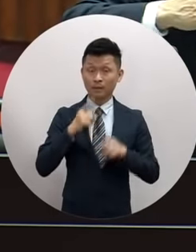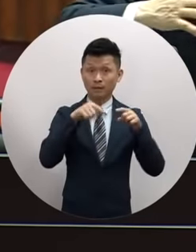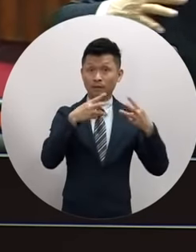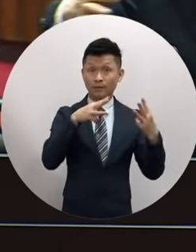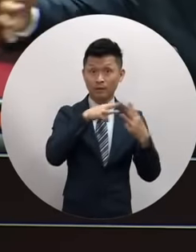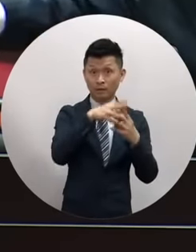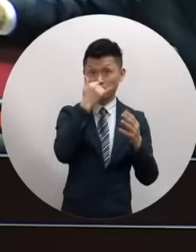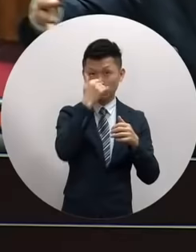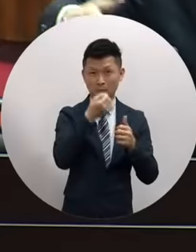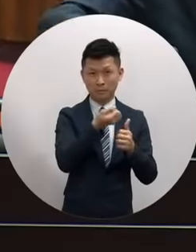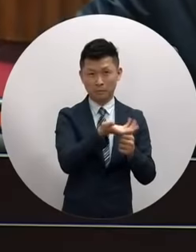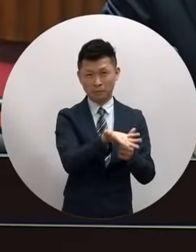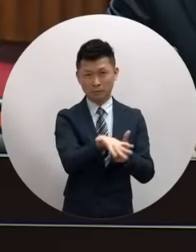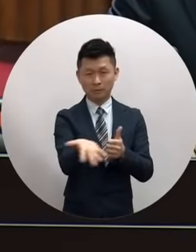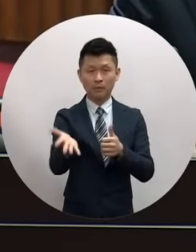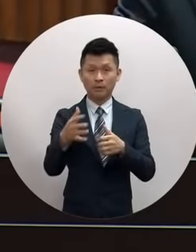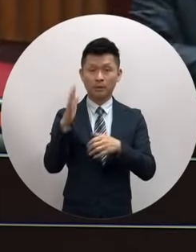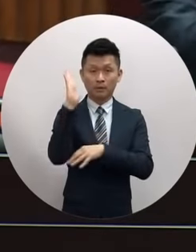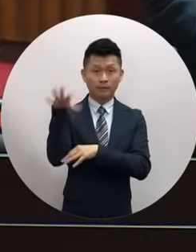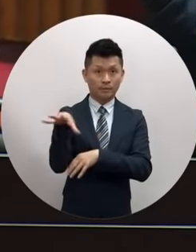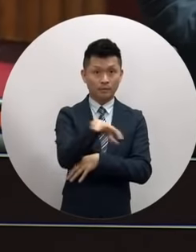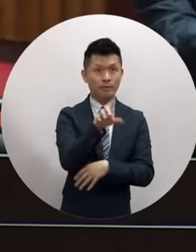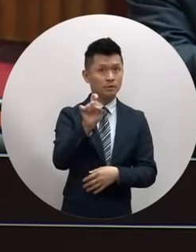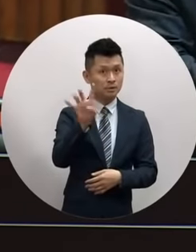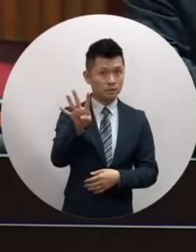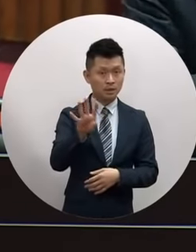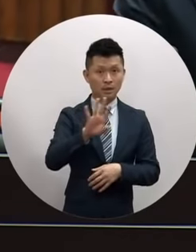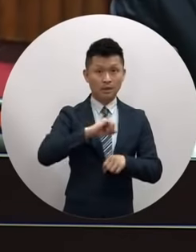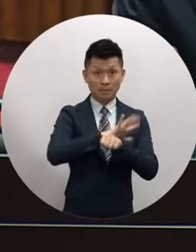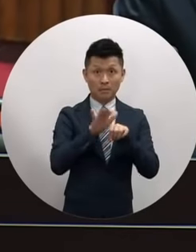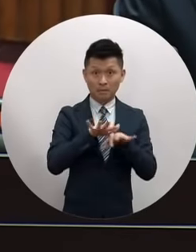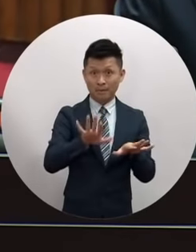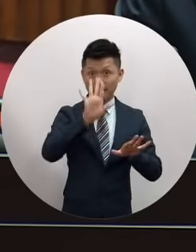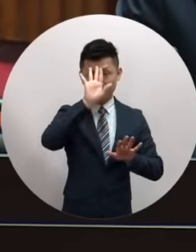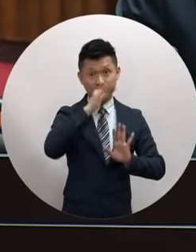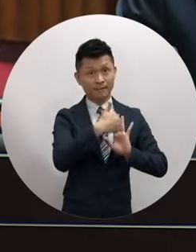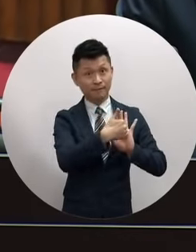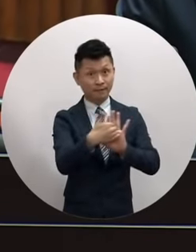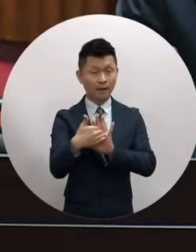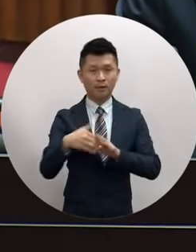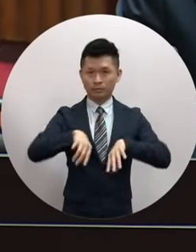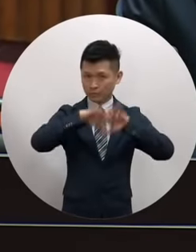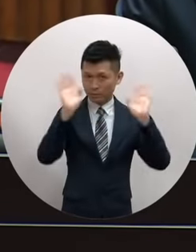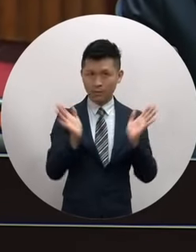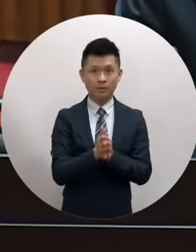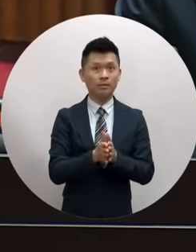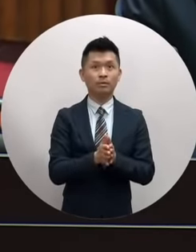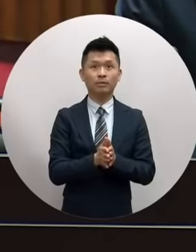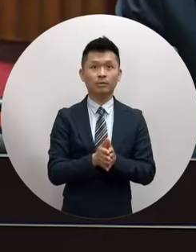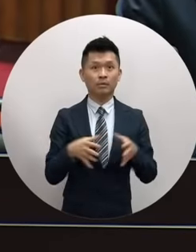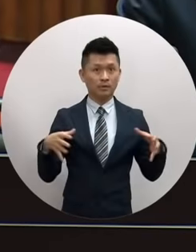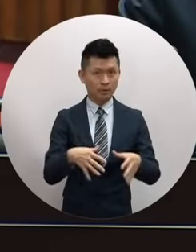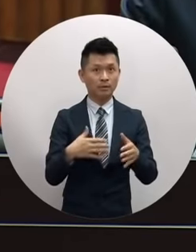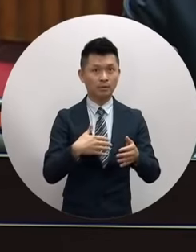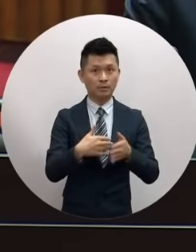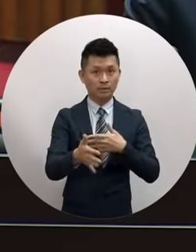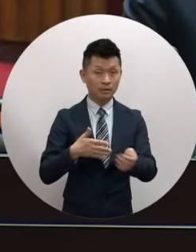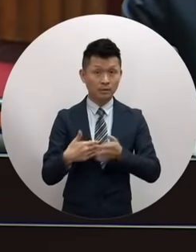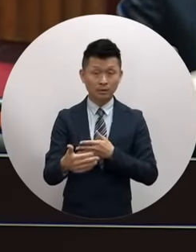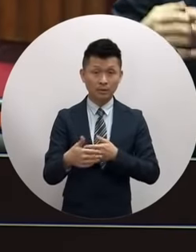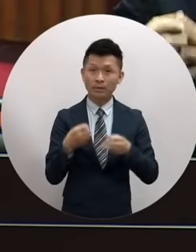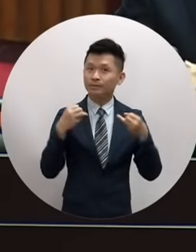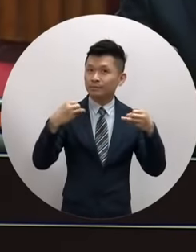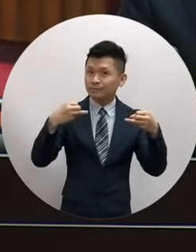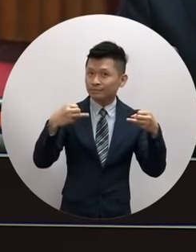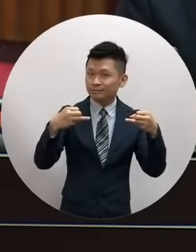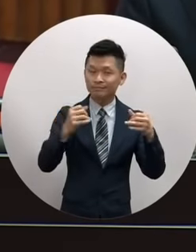是14个部位一起，这防疫就全部会全动员， 要打80分还90分？ 这个分